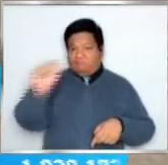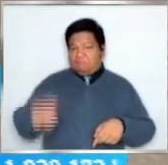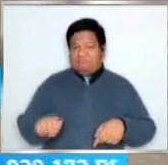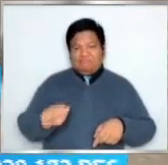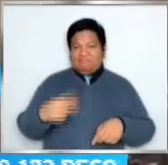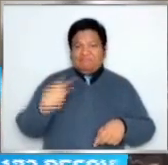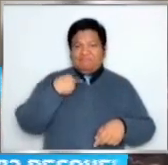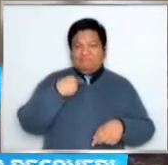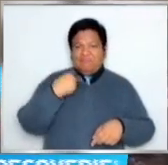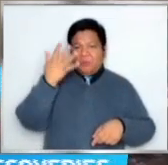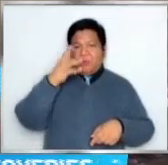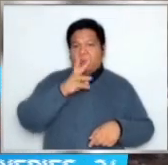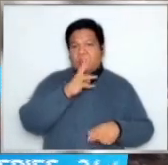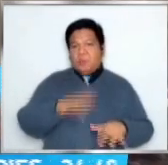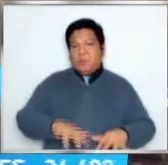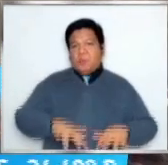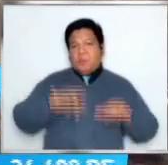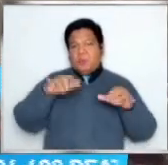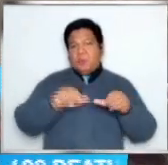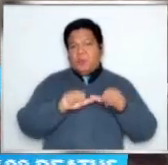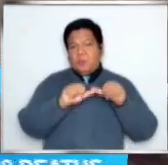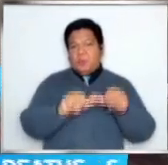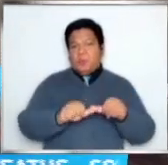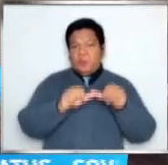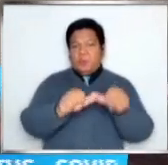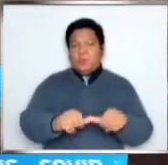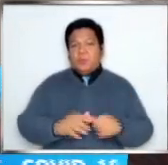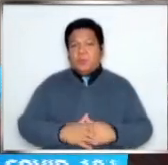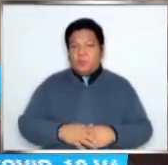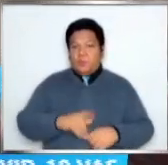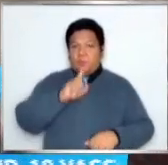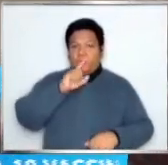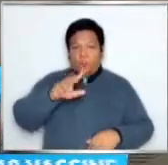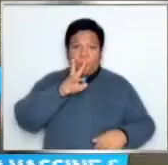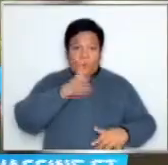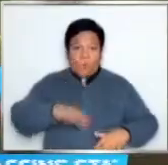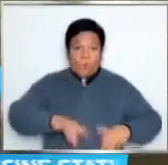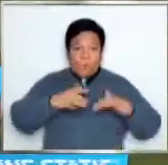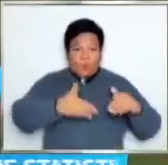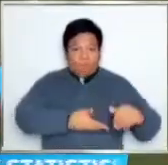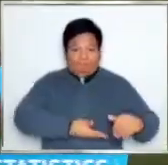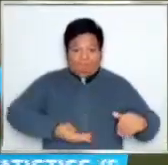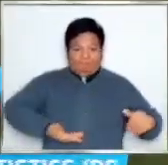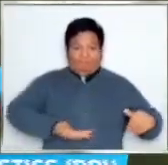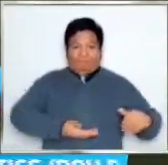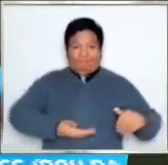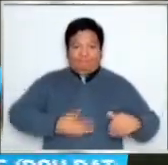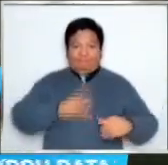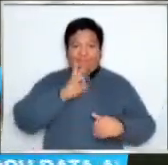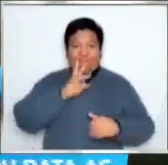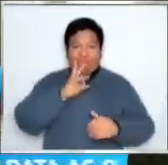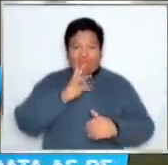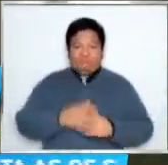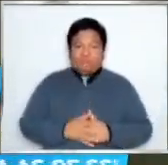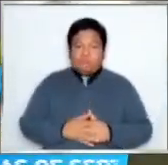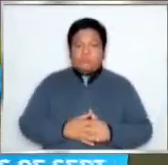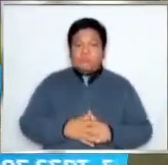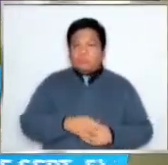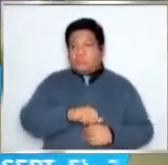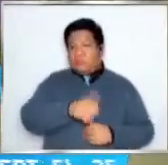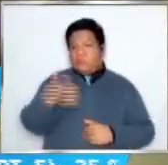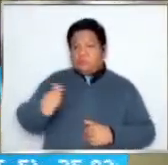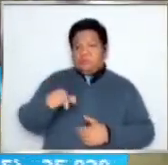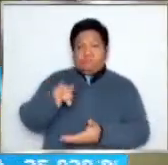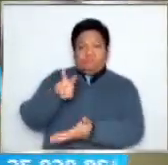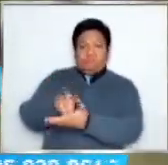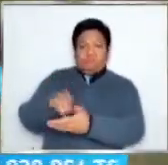ilang palayan. Hanggang bewang pa ang taas sa ilang residential area. Sa Masbate, pabugso-bugso ang